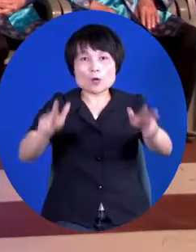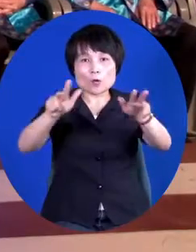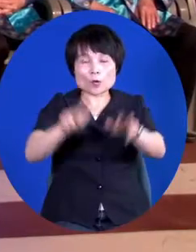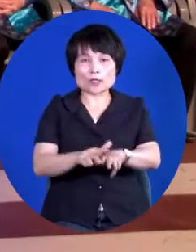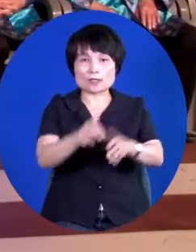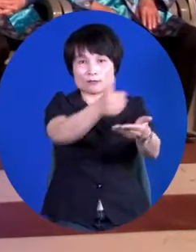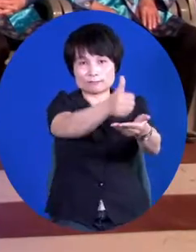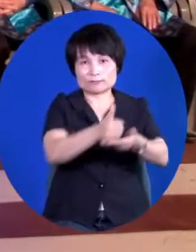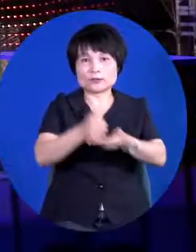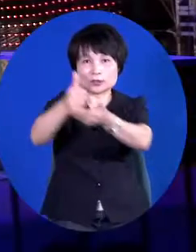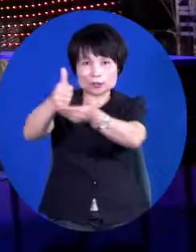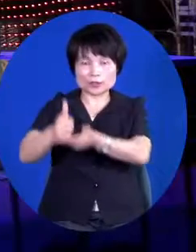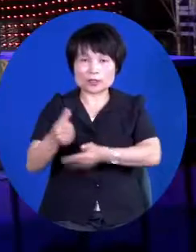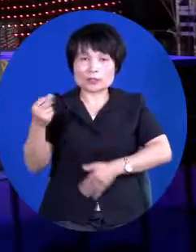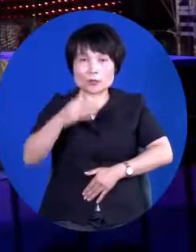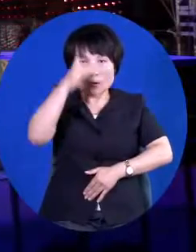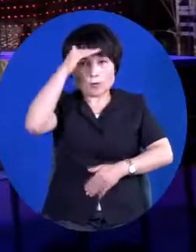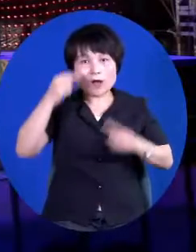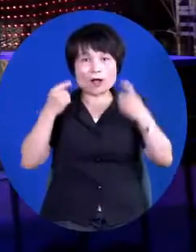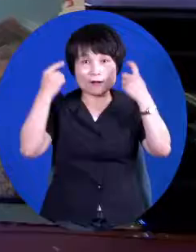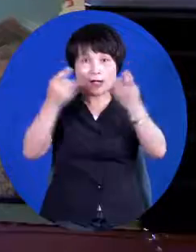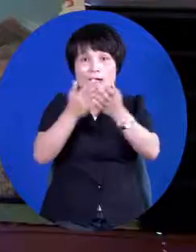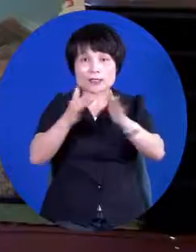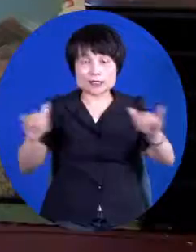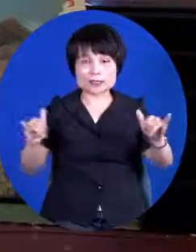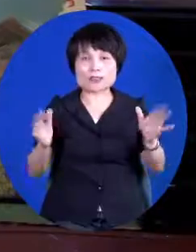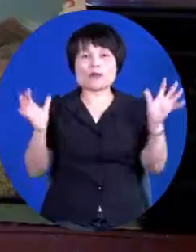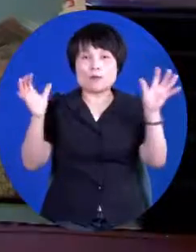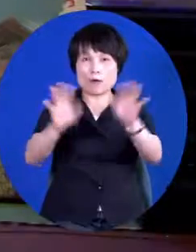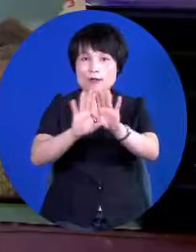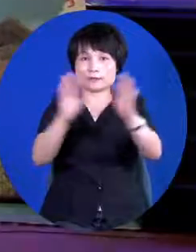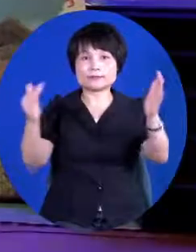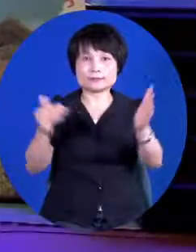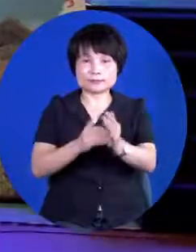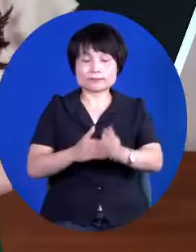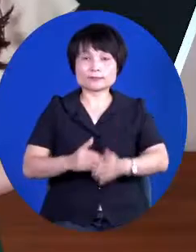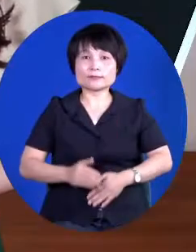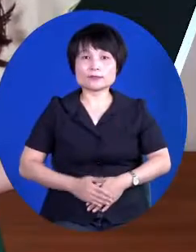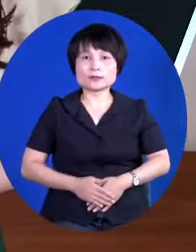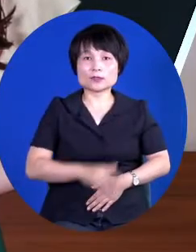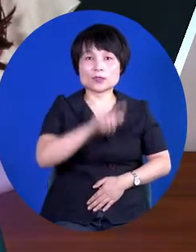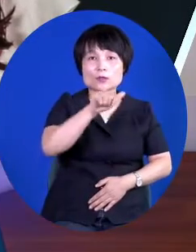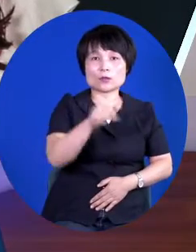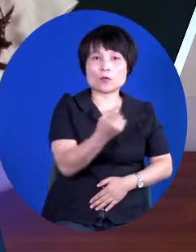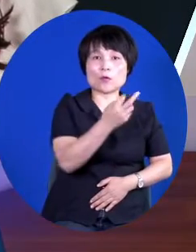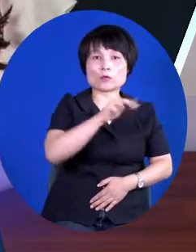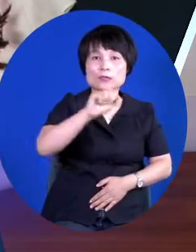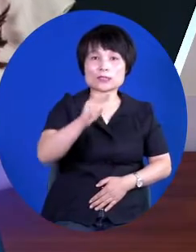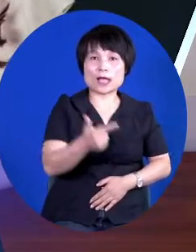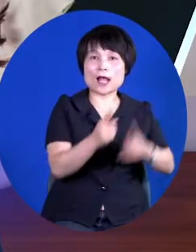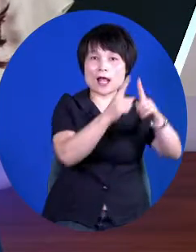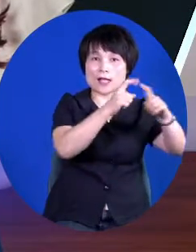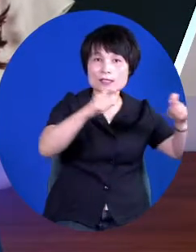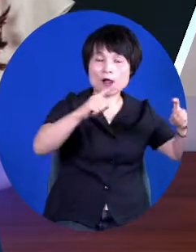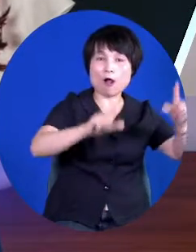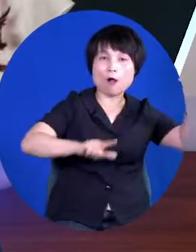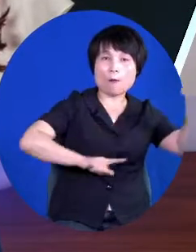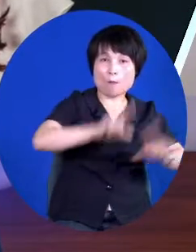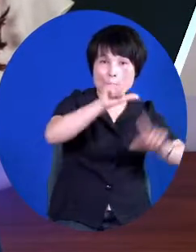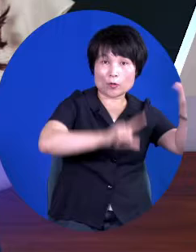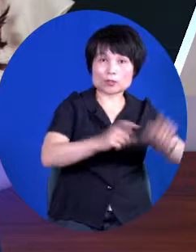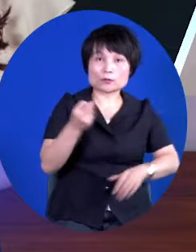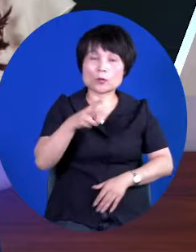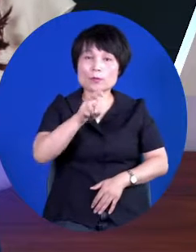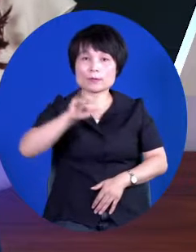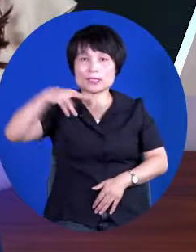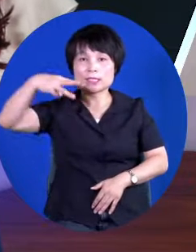국내외 주요 인사와 시민, 관광객 등이 참여한 가운데 개최했습니다. 공산성을 배경으로 한 실경 공연과